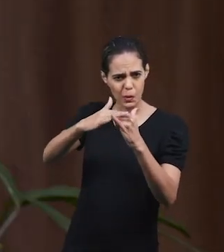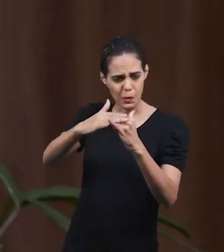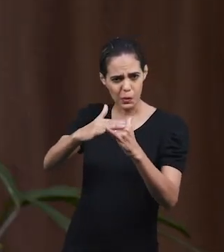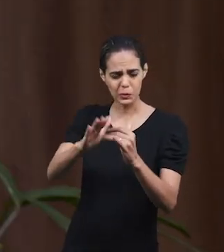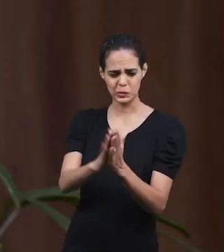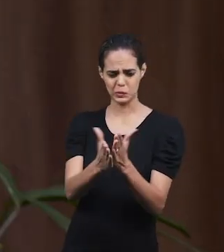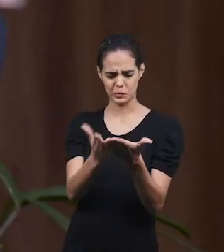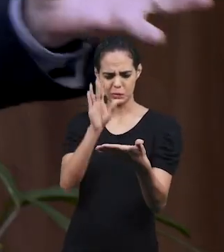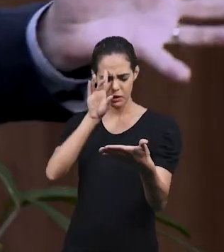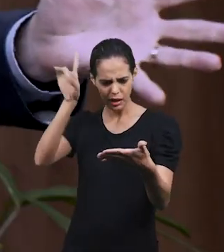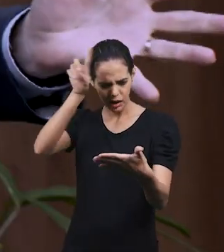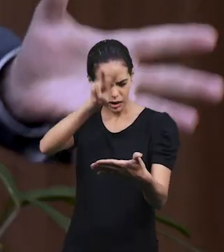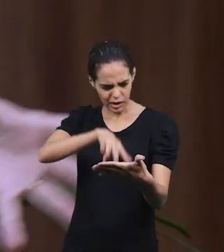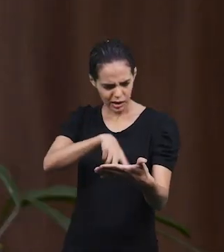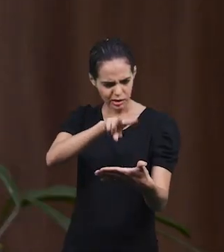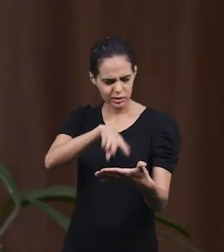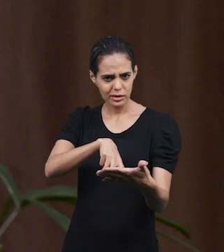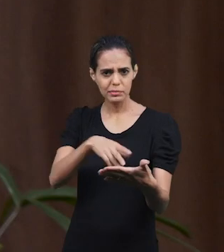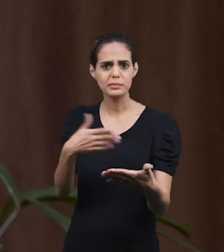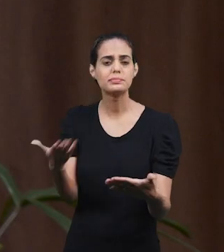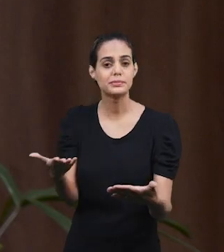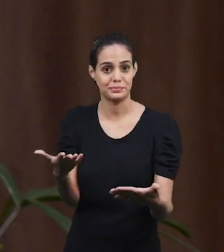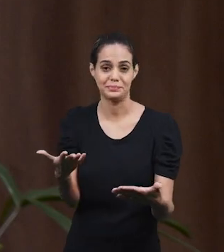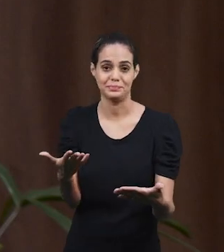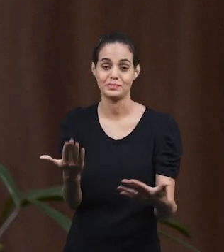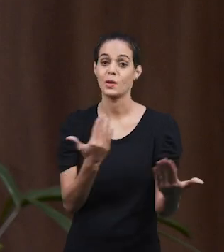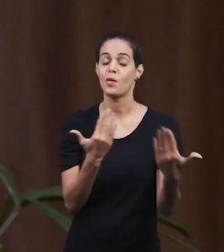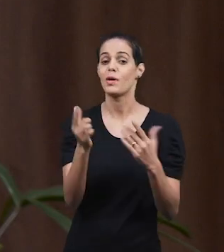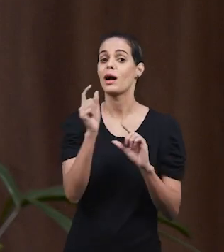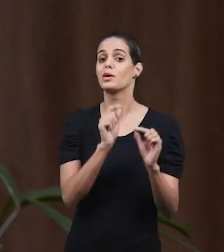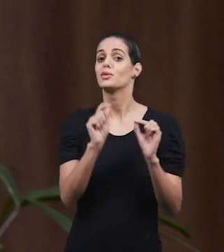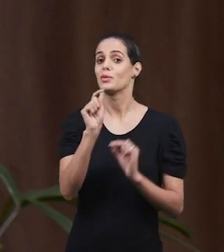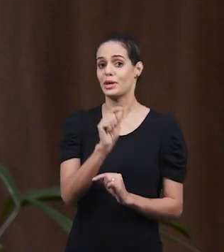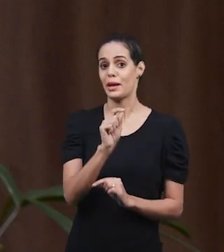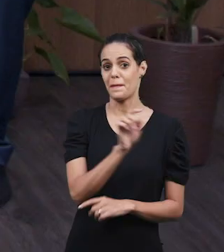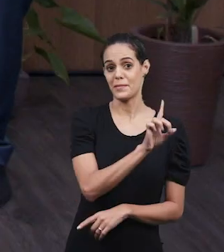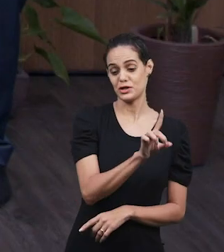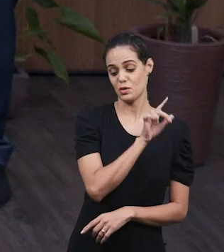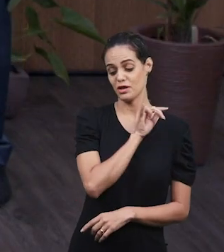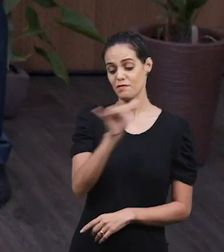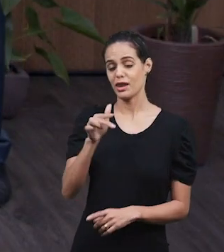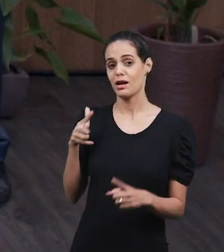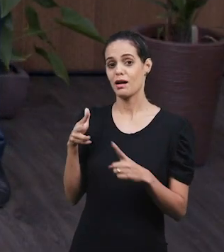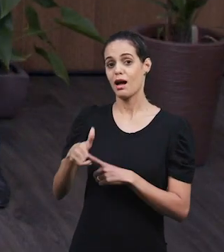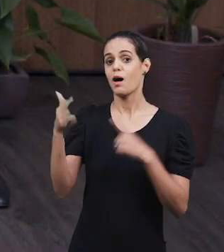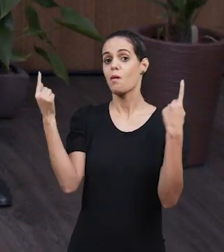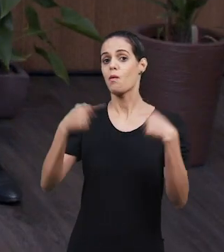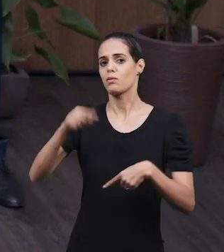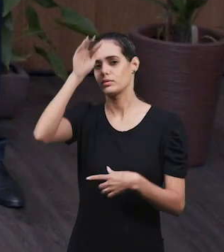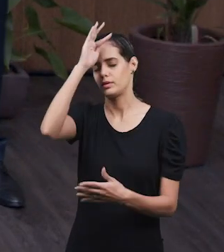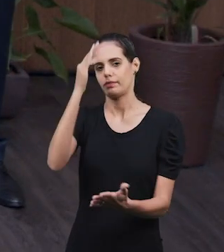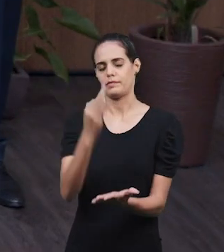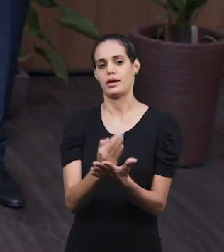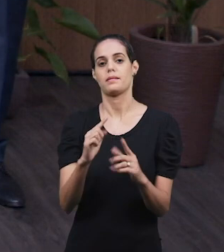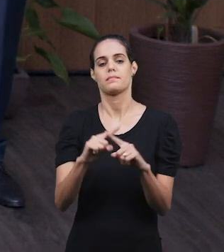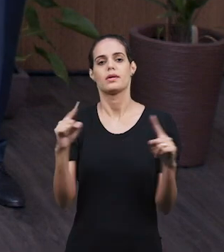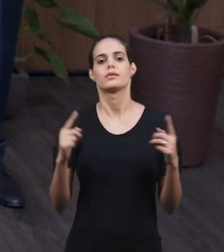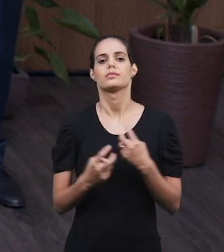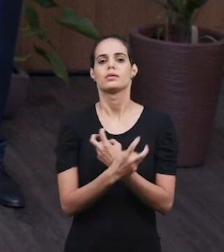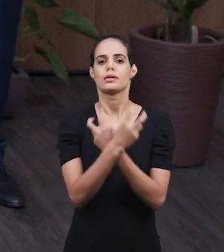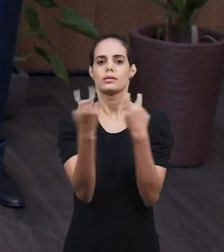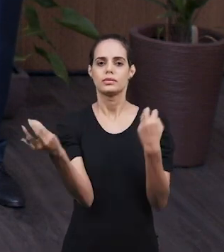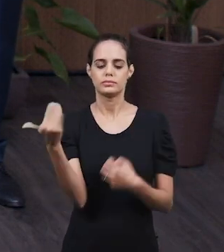cultes, lire la Bible. Il y a des voix qui viennent contre la foi de Daniel, contre la